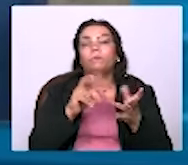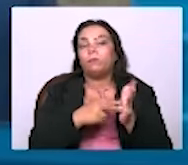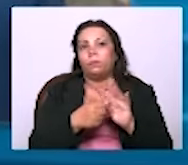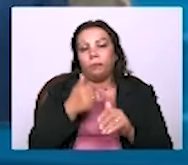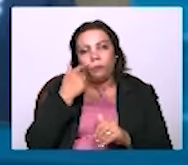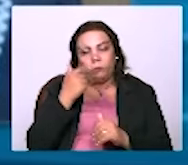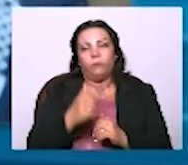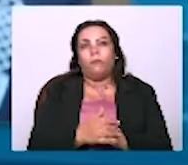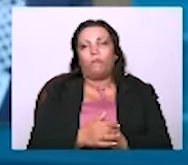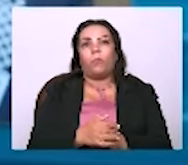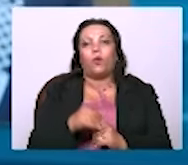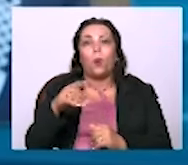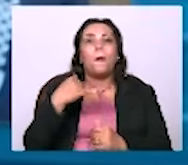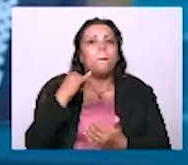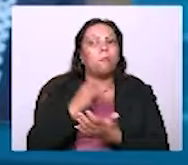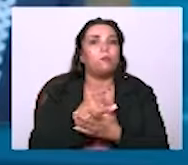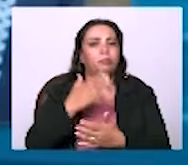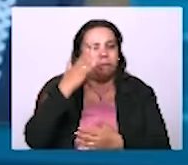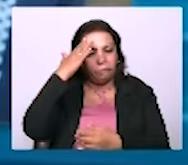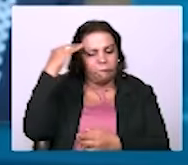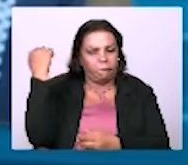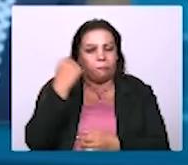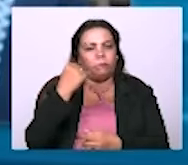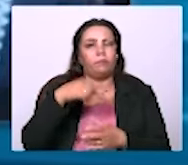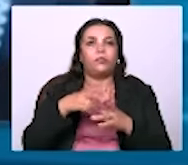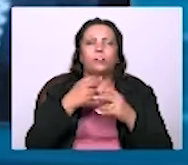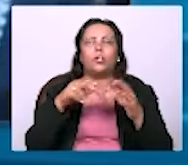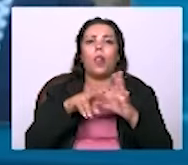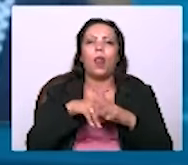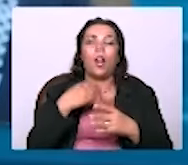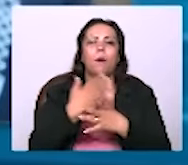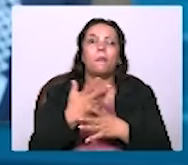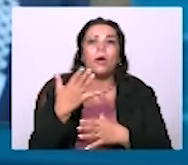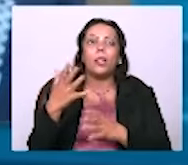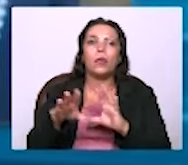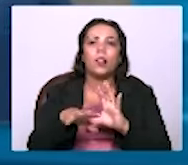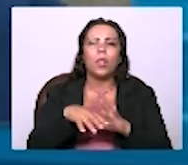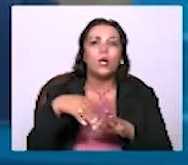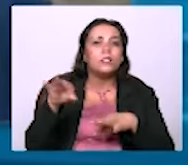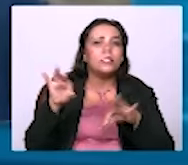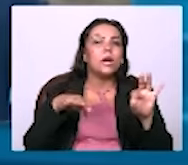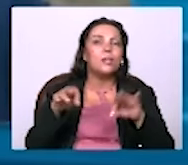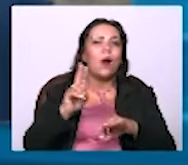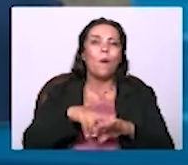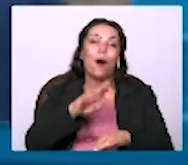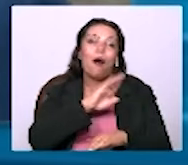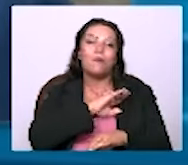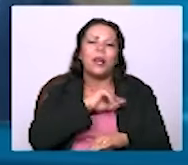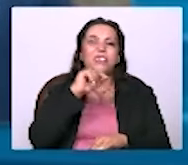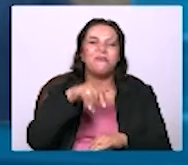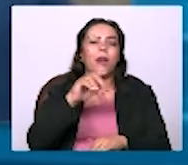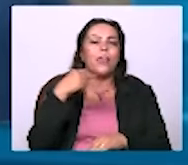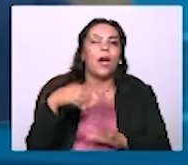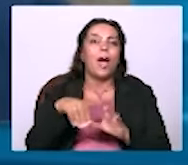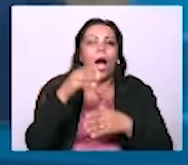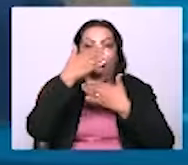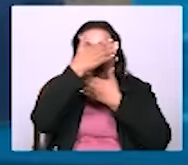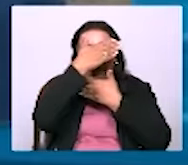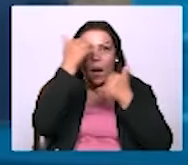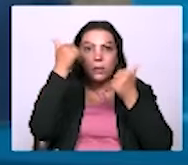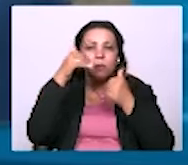ا هو يمتلك المهارات كثيره جدا هو جمع في ايده ما بين البعد السياسي والبعد العسكري في حماس كان رقم مهم